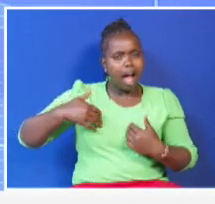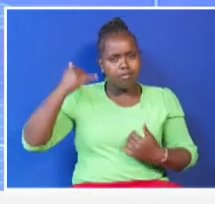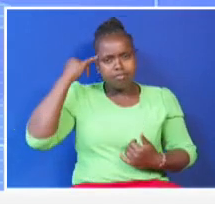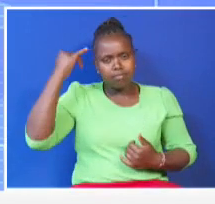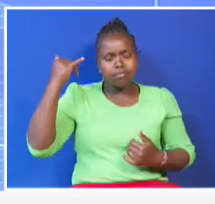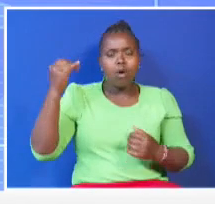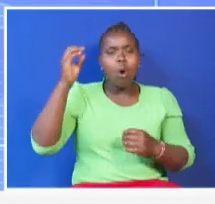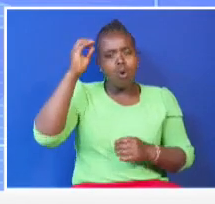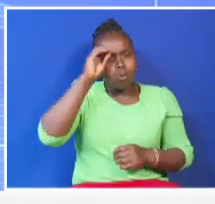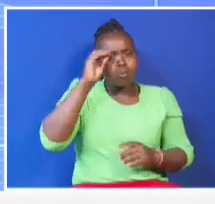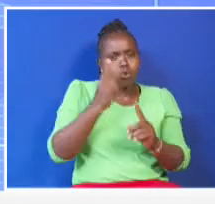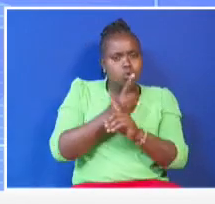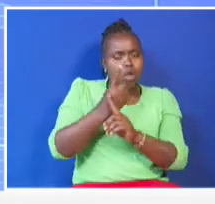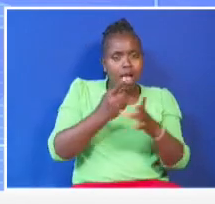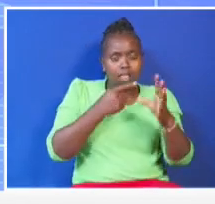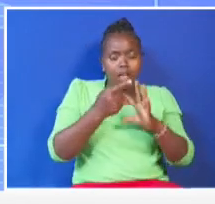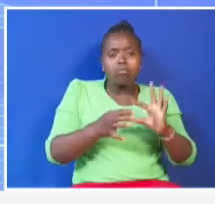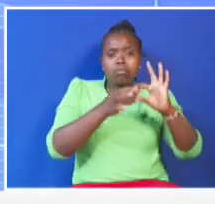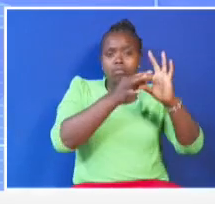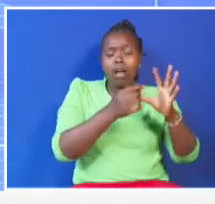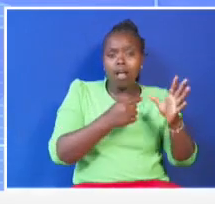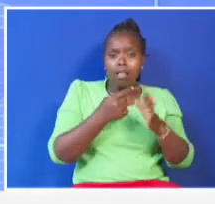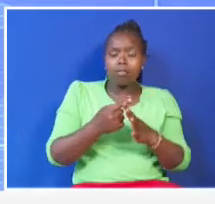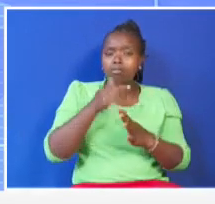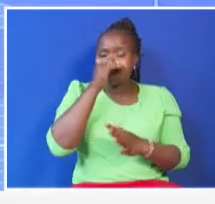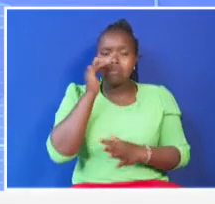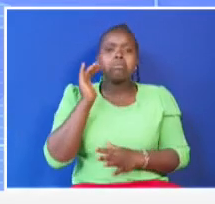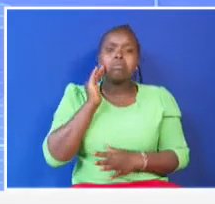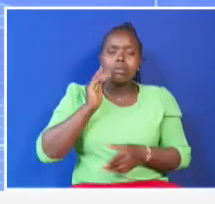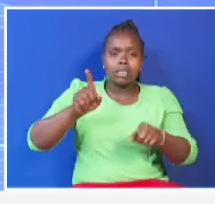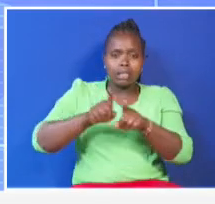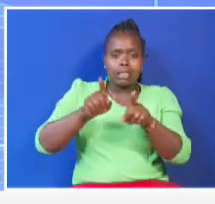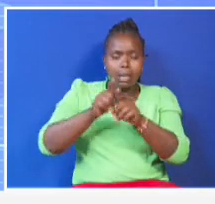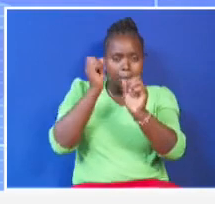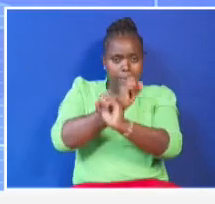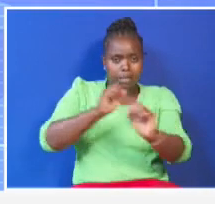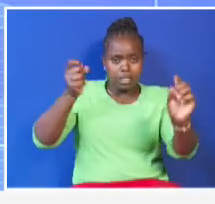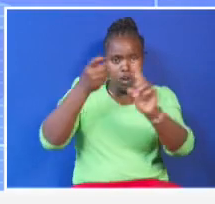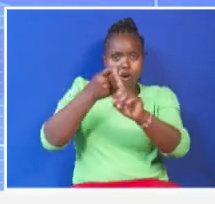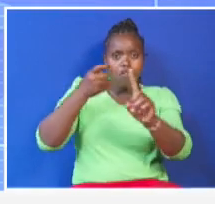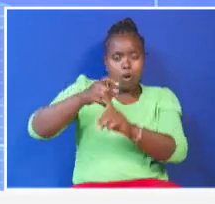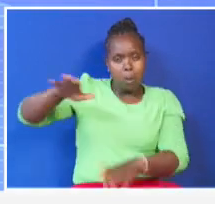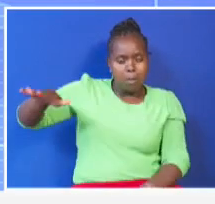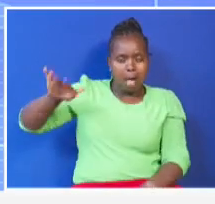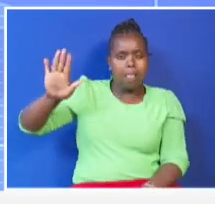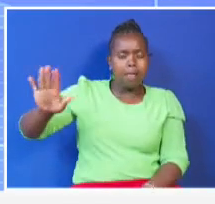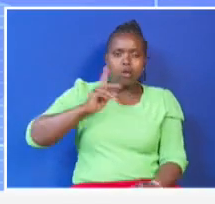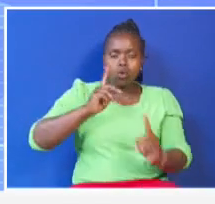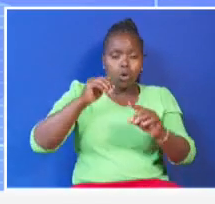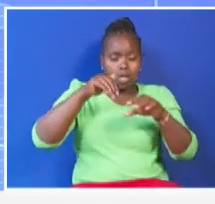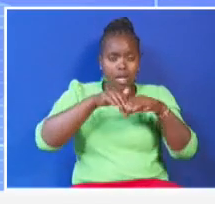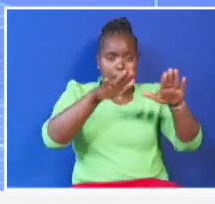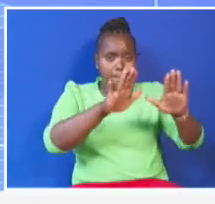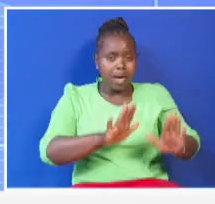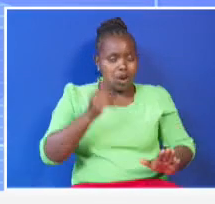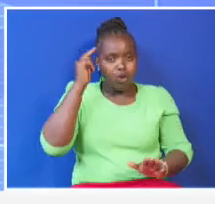na kuungana na kumuidhinisha kiongozi wa NC Musalia Mudavadi kama mgombea wa urais kutoka eneo hilo. Wakizungumza katika mazishi ya mwenda